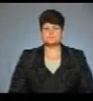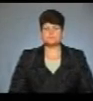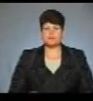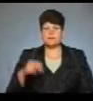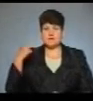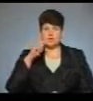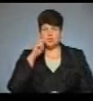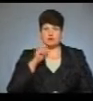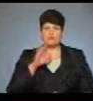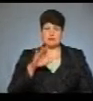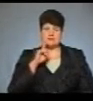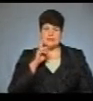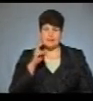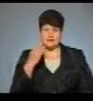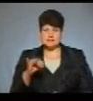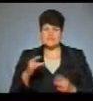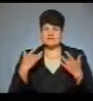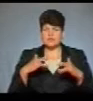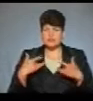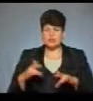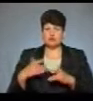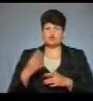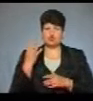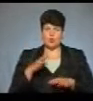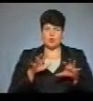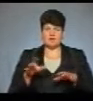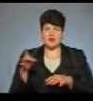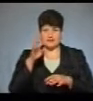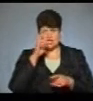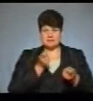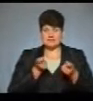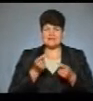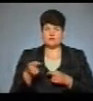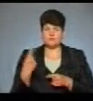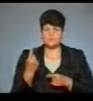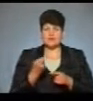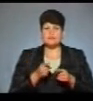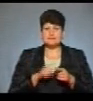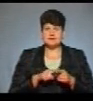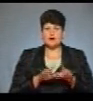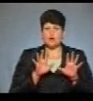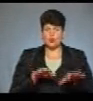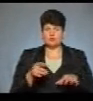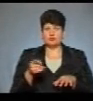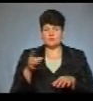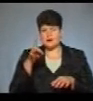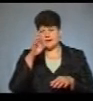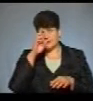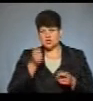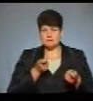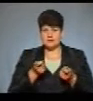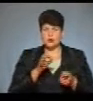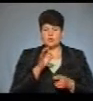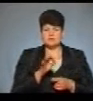Президент України Володимир Зеленський звільнив 4 голів райдержадміністрації Тернопільщини. Це, а саме, голову Тернопільської